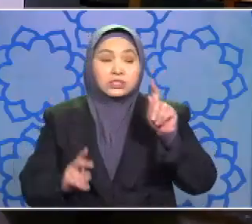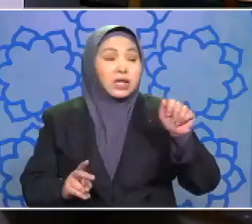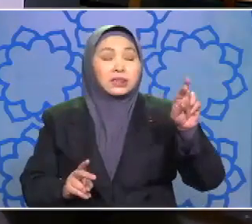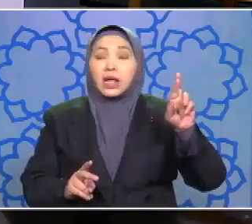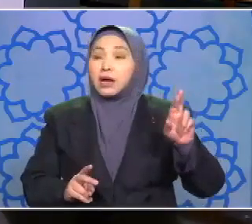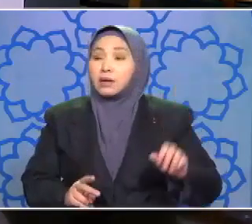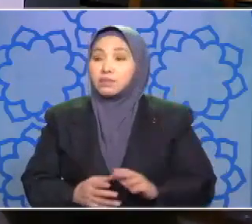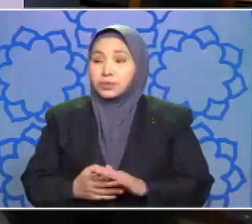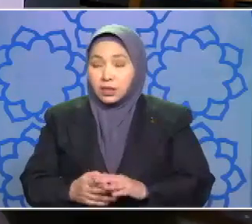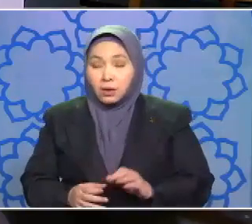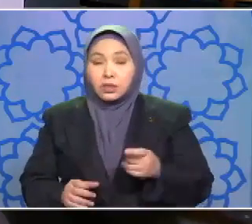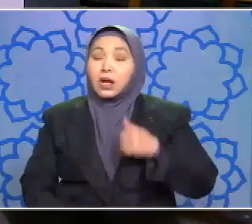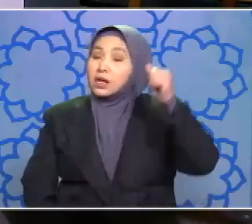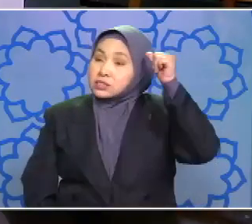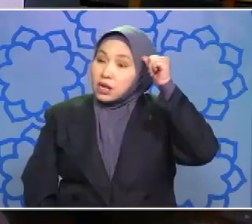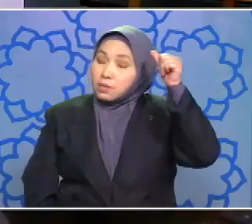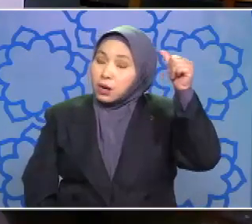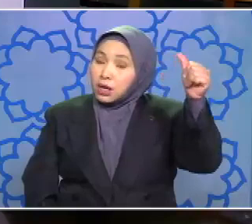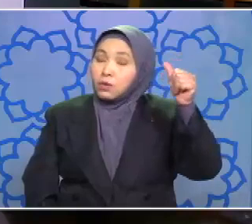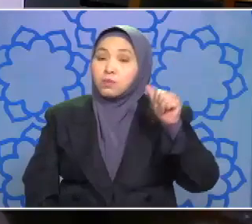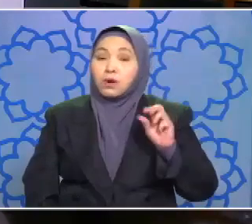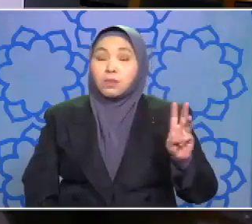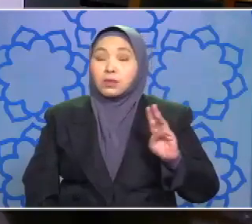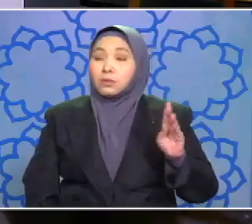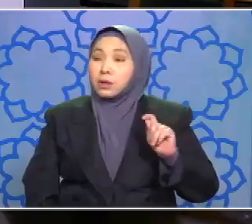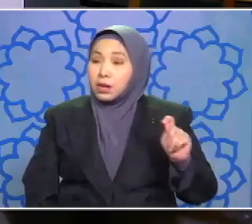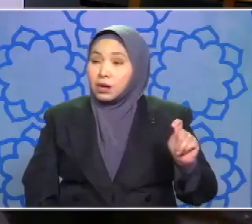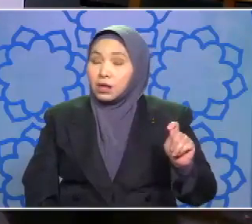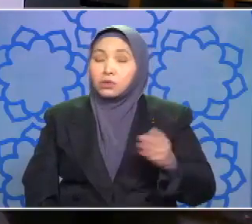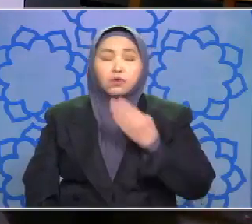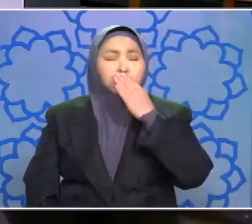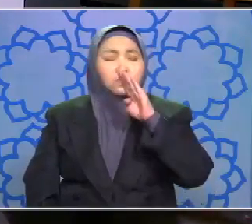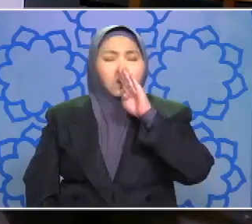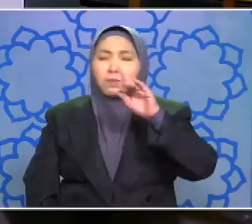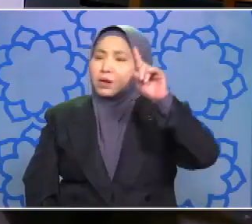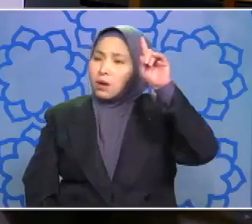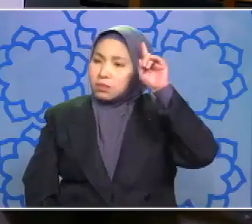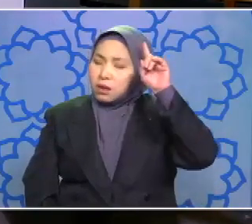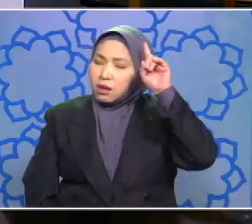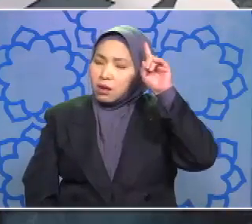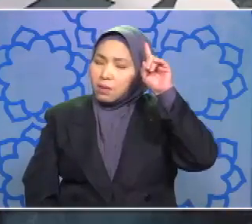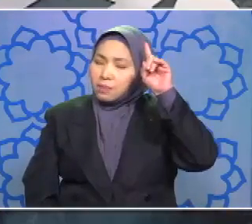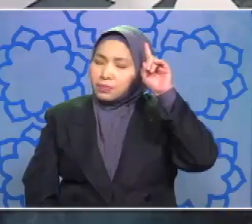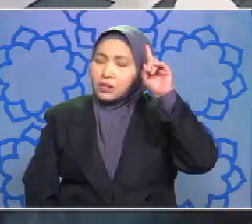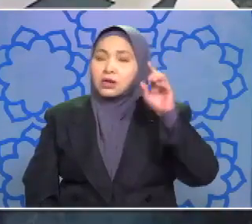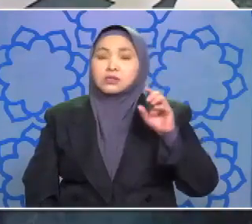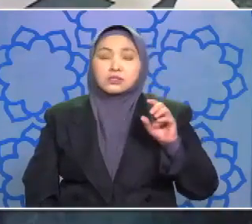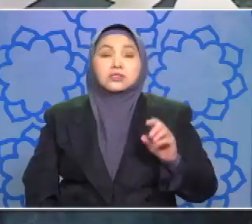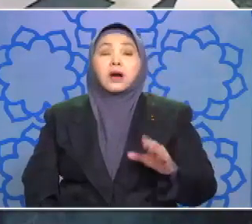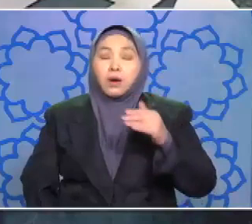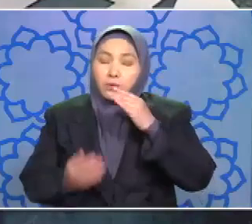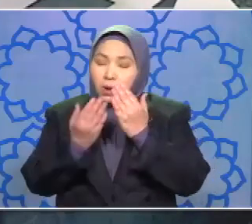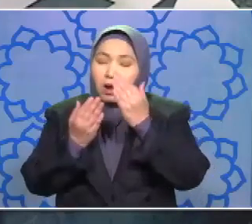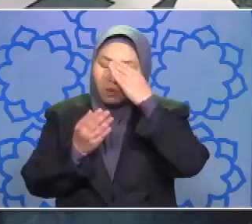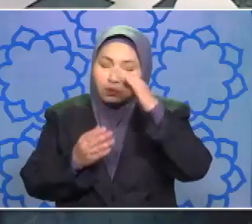Fazrul. Bismillahirrahmanirrahim. Assalamualaikum warahmatullahi wabarakatuh. Alhamdulillah wassalatu wassalamu ala Rasulillah wa ala alihi wa sahbihi wa